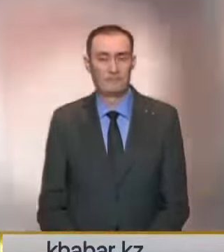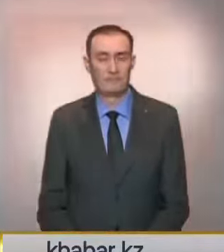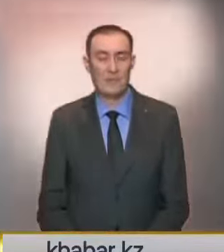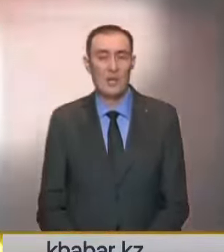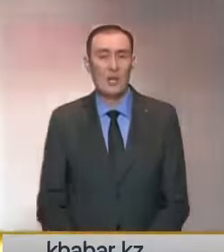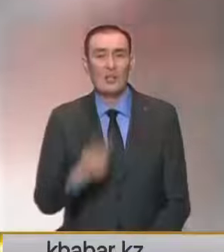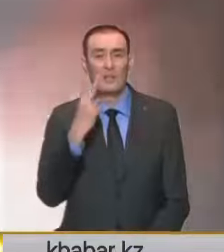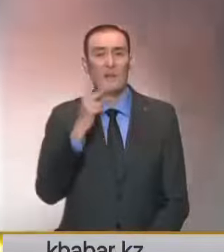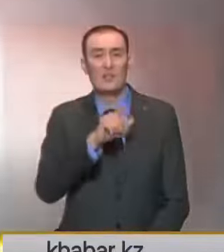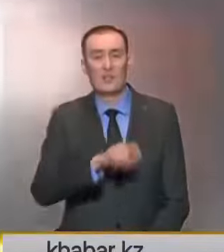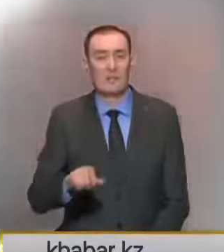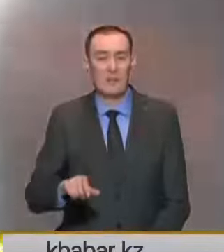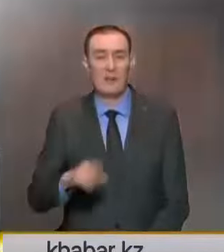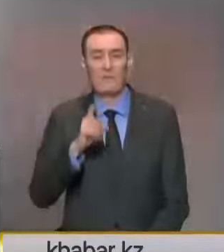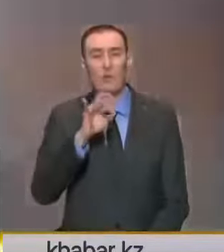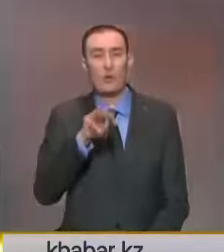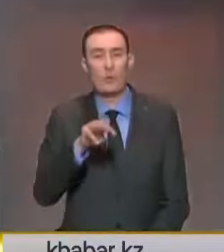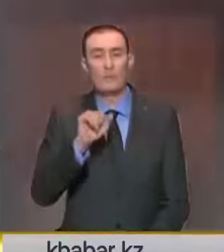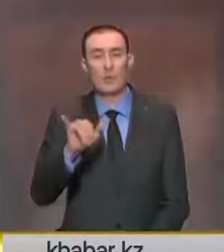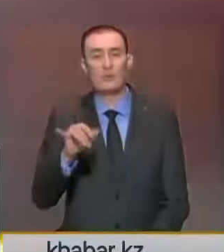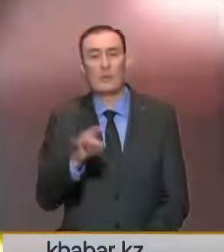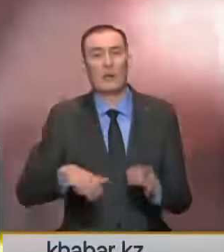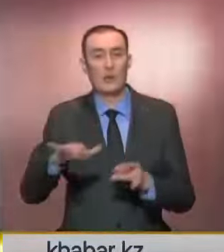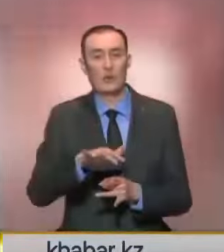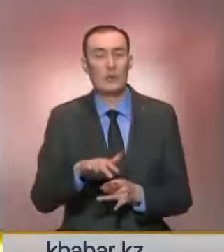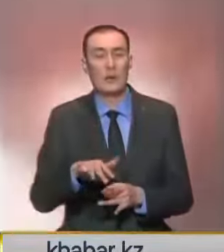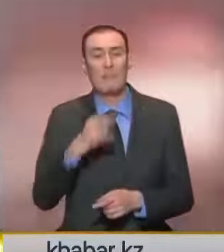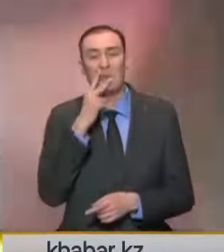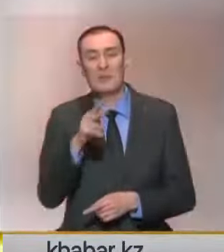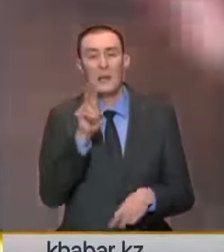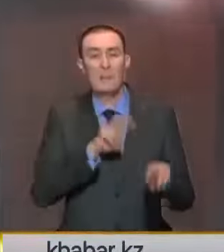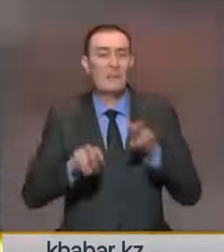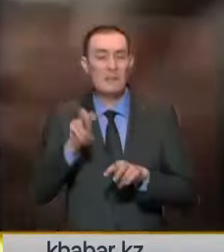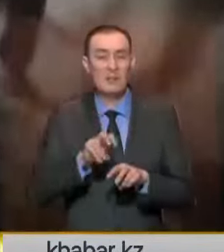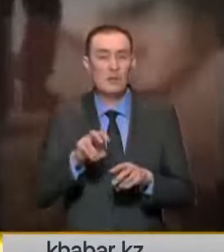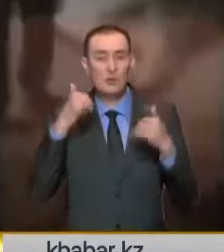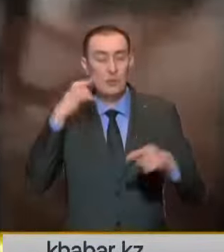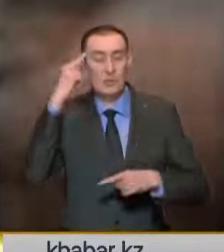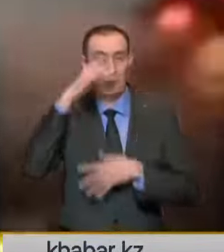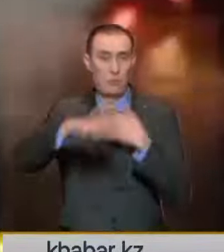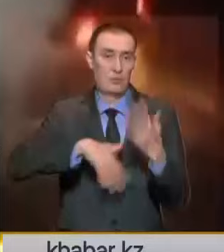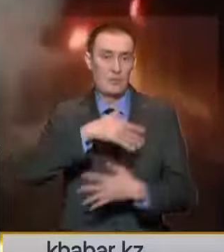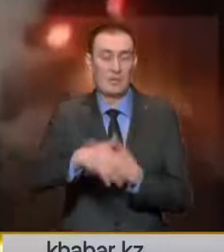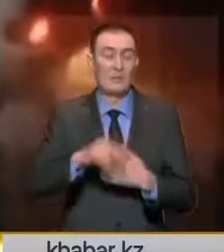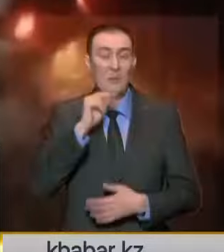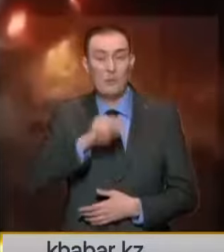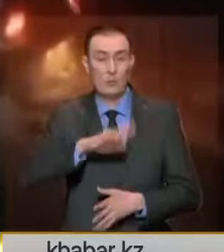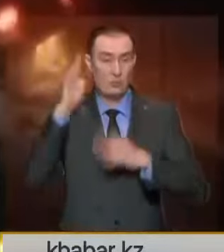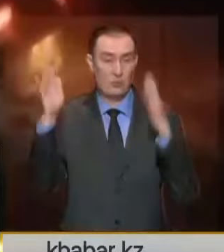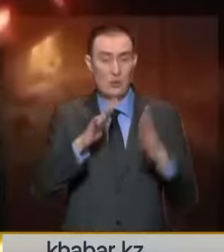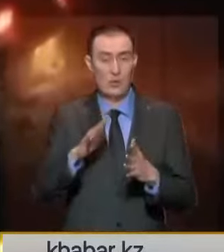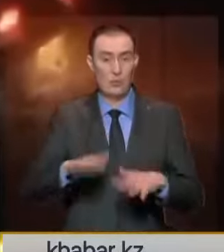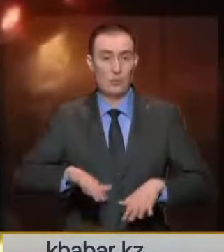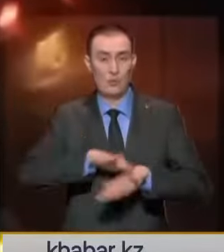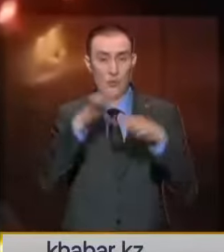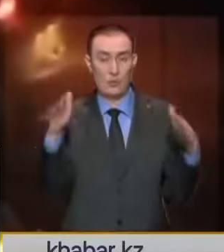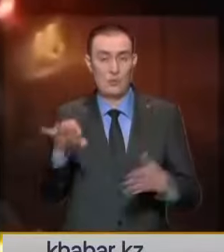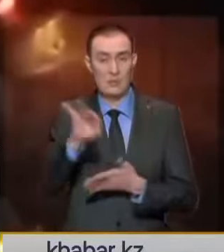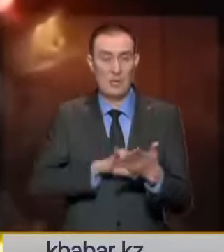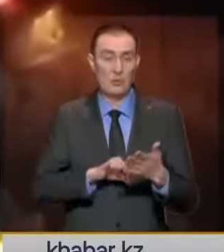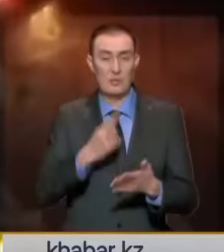Двое мужчин в Хромтауском районе Актюбинской области вышли проверить скот и заблудились. Всему виной буран, сугробы выросли